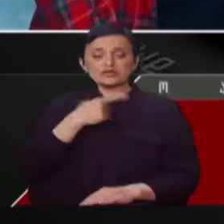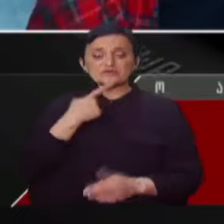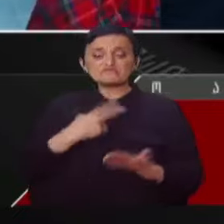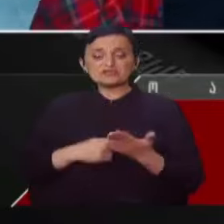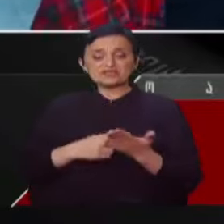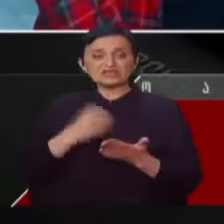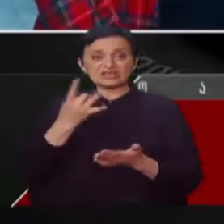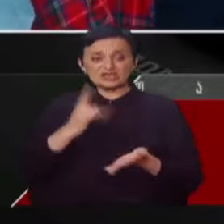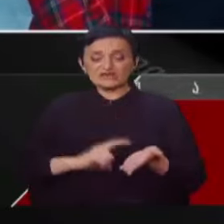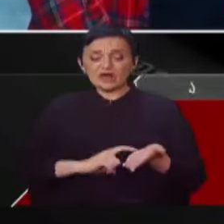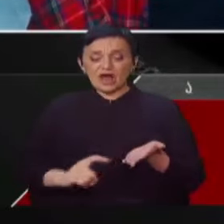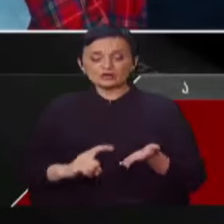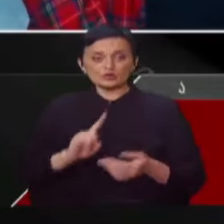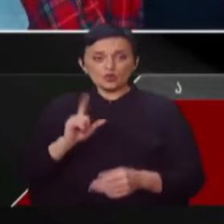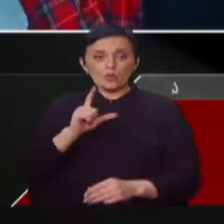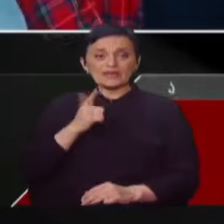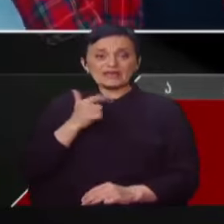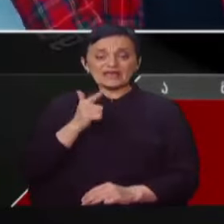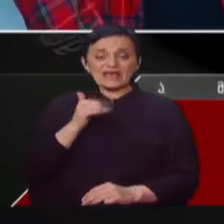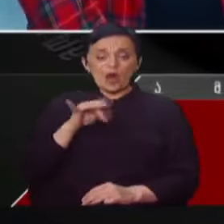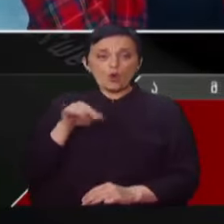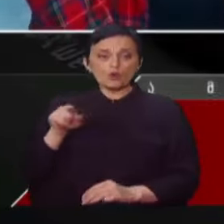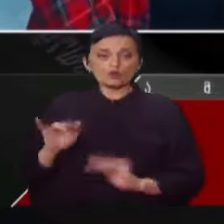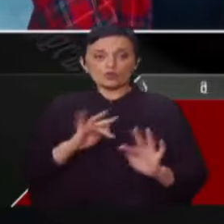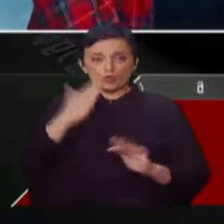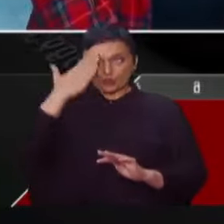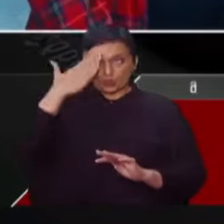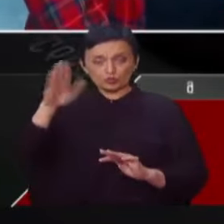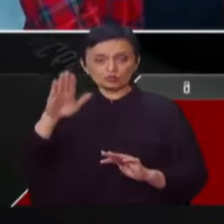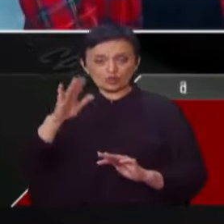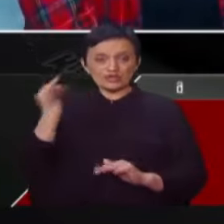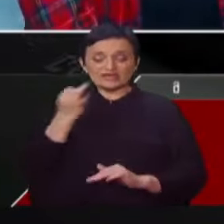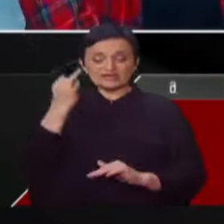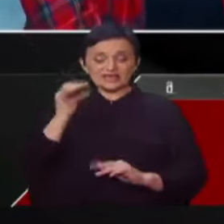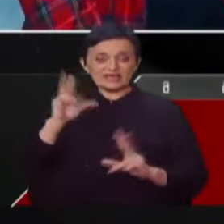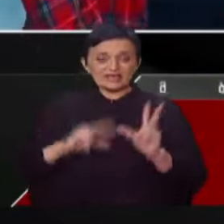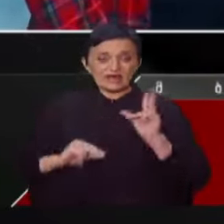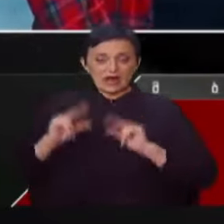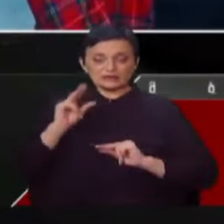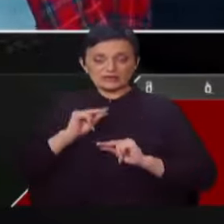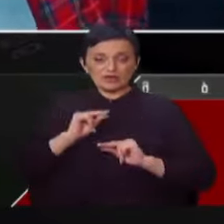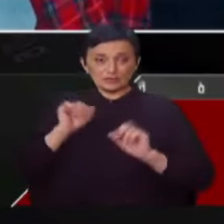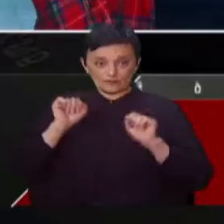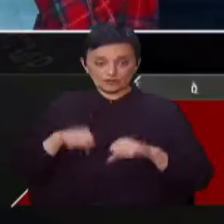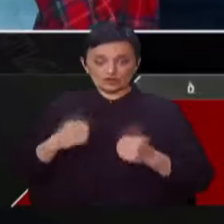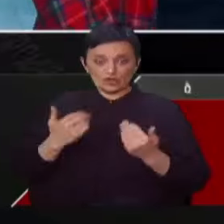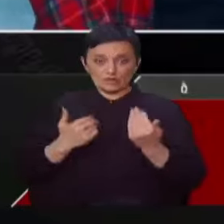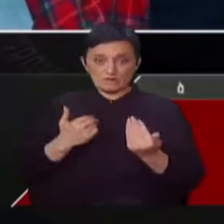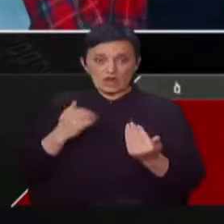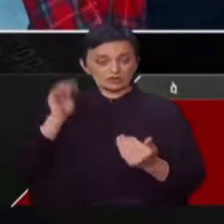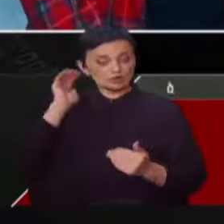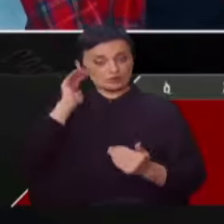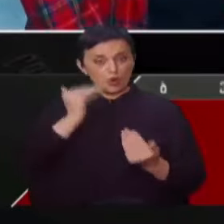კიდევ ერთხელ უსვამს ხაზს იმას, რომ ეკაგი გაური მოქმედებს უცხოური ინტერესები ეს გათვალისწინებით, შეგვიძლია ახლა მათი